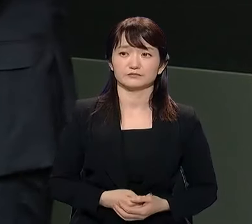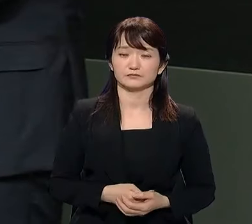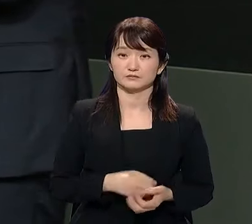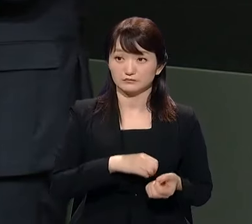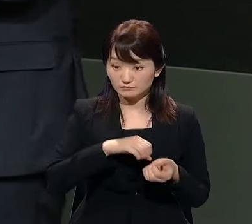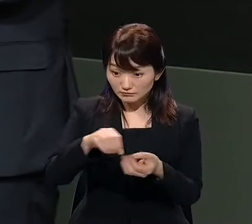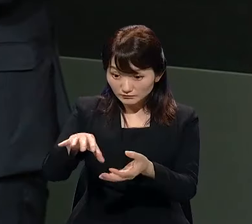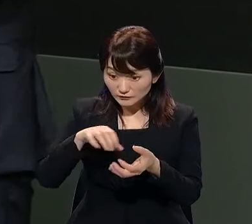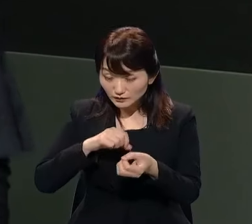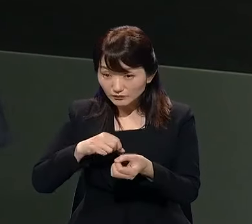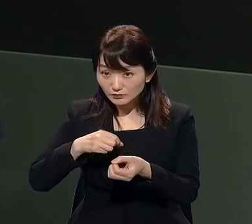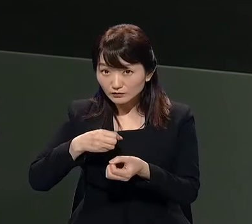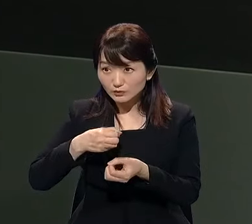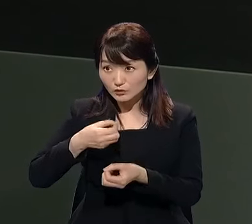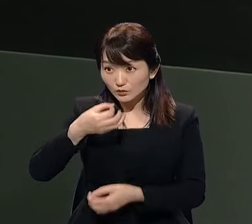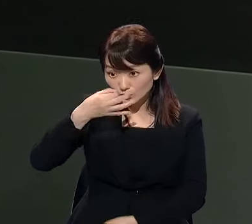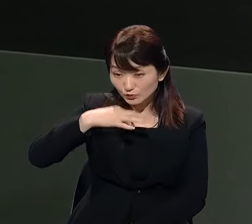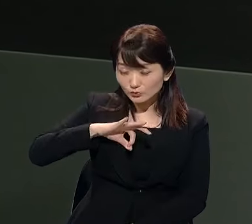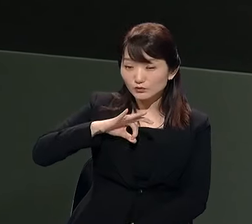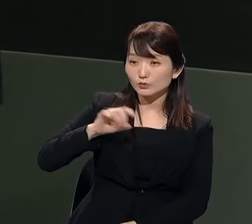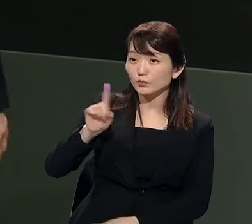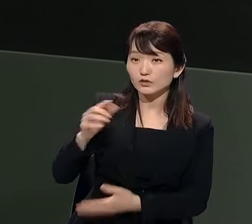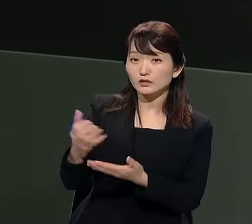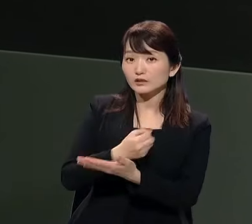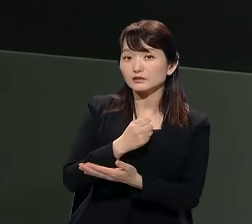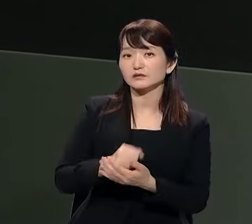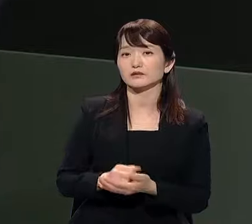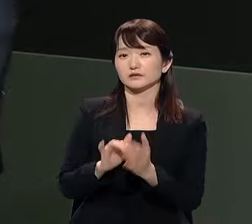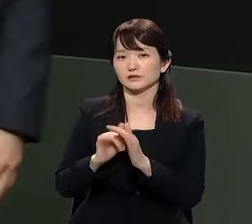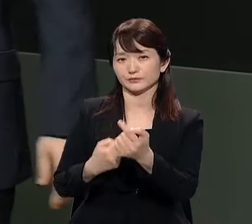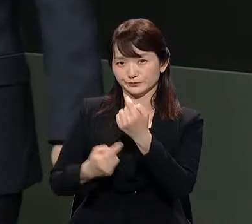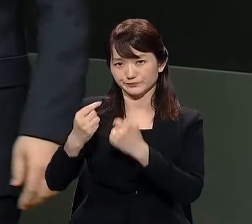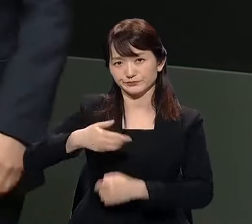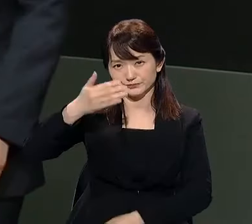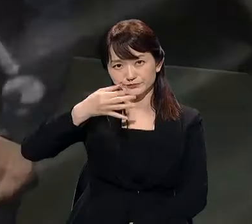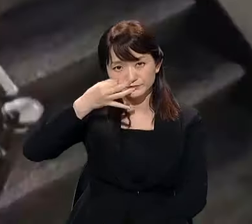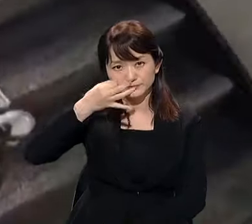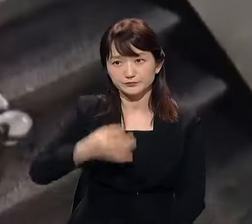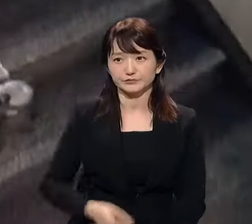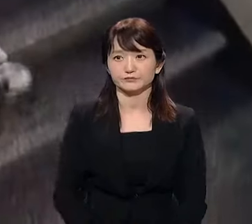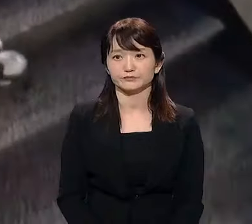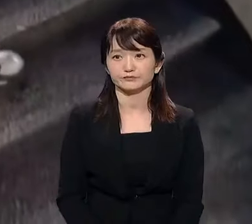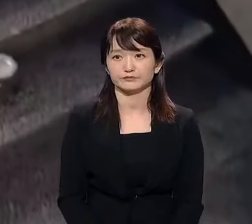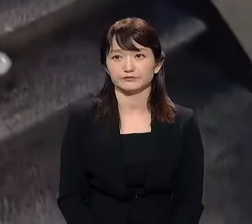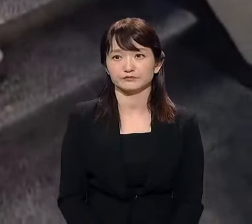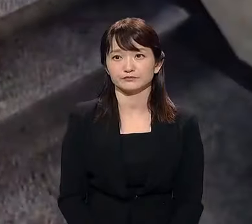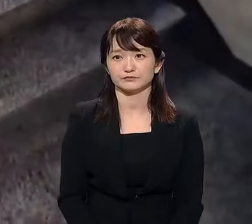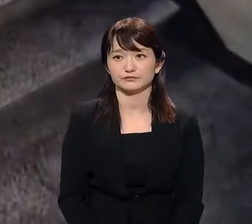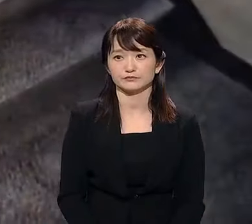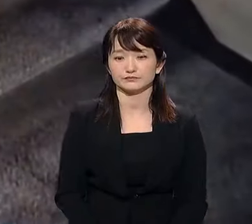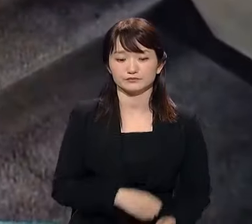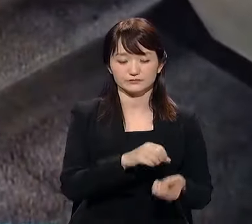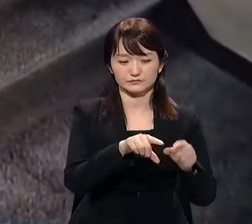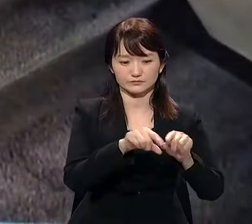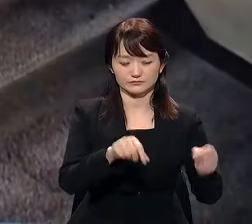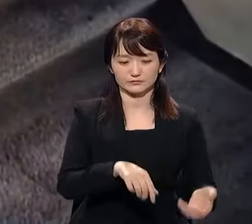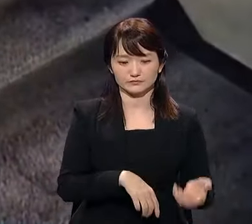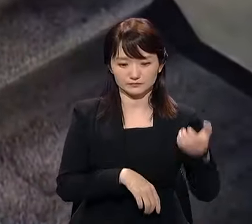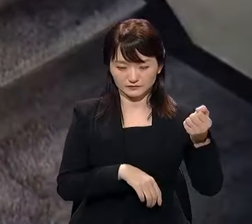배달 왔다가 득템입니다. 사방가족께서 제보해 주신 영상 만나보시죠. 자, 배달 음식을 든